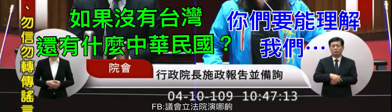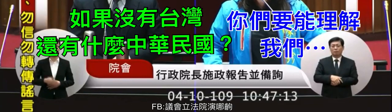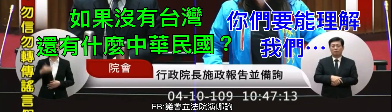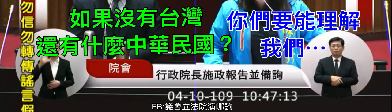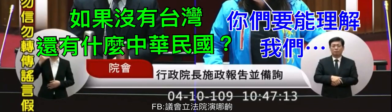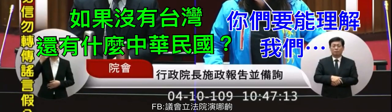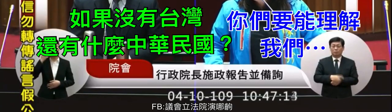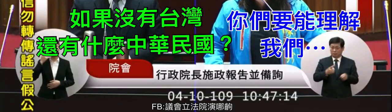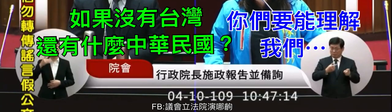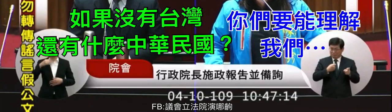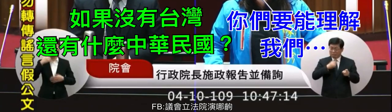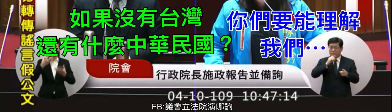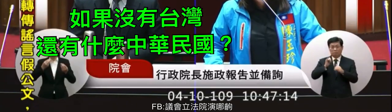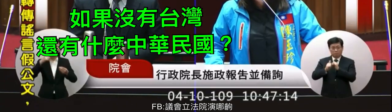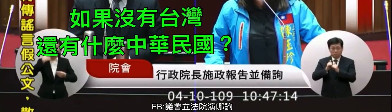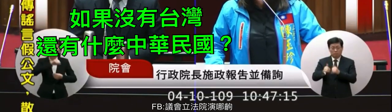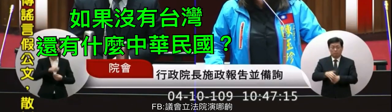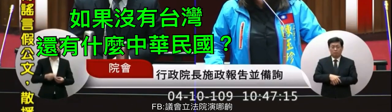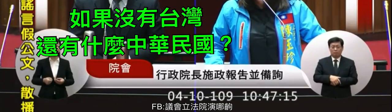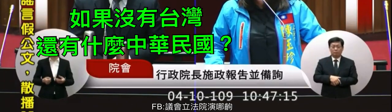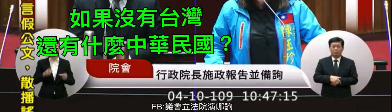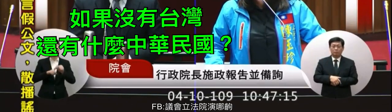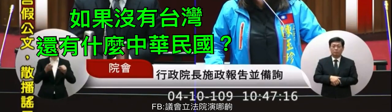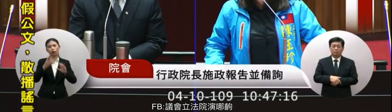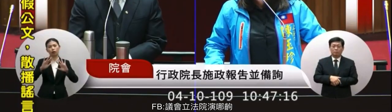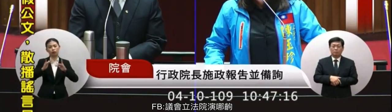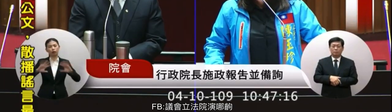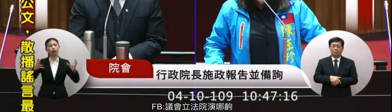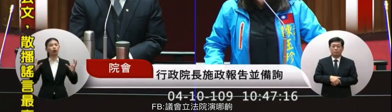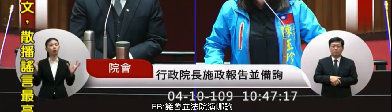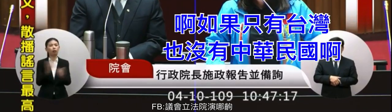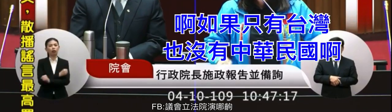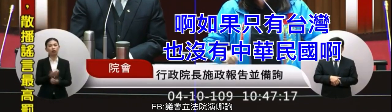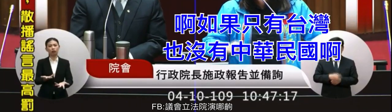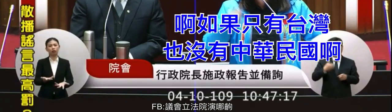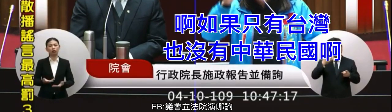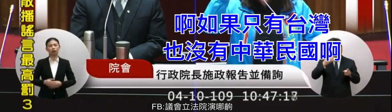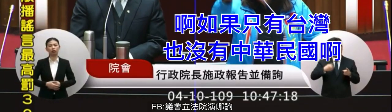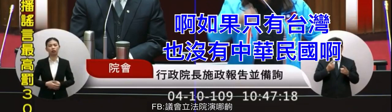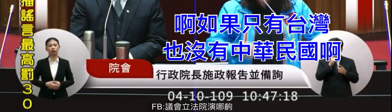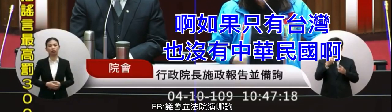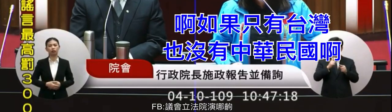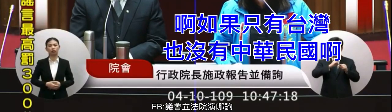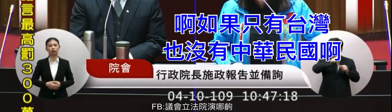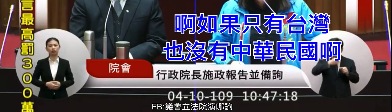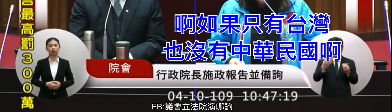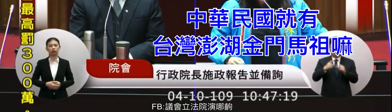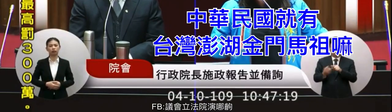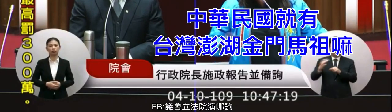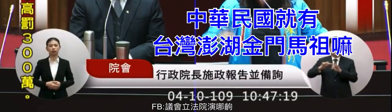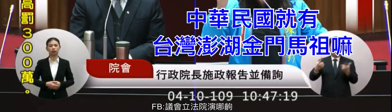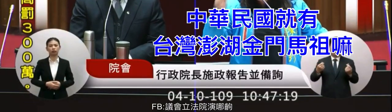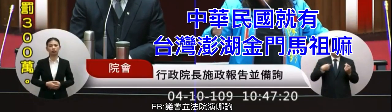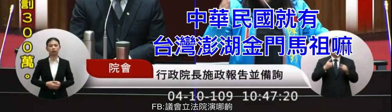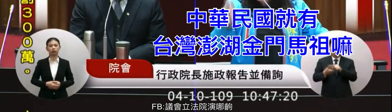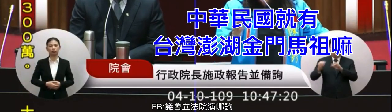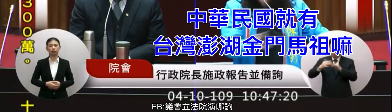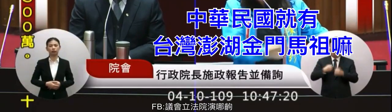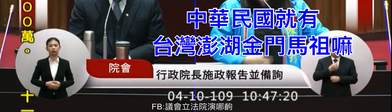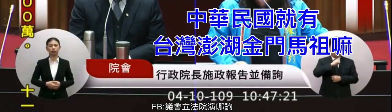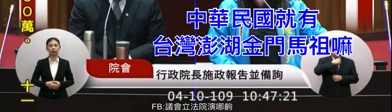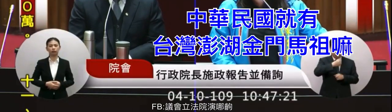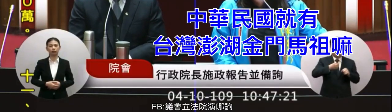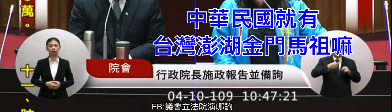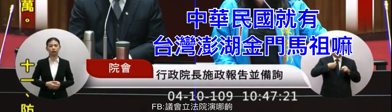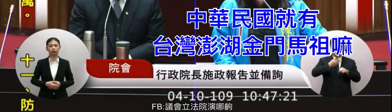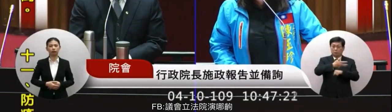目的是， 如果没有 你们要能理解，我们 还有什么中华民国？ 如果只有台湾也没有中华民国啊，中华民国就有台湾、澎